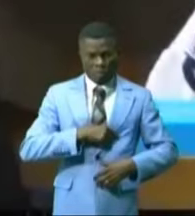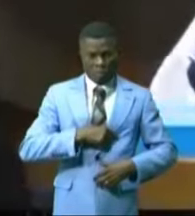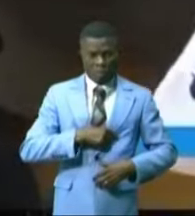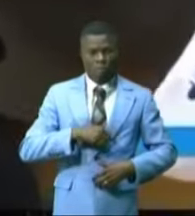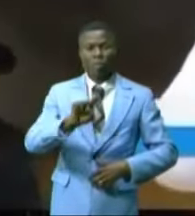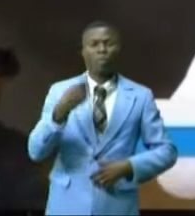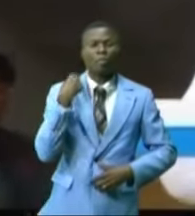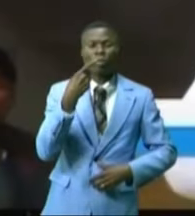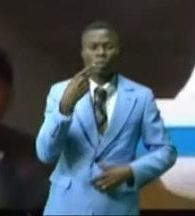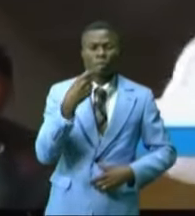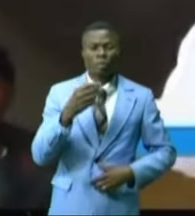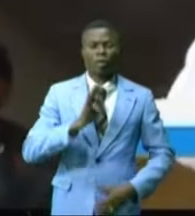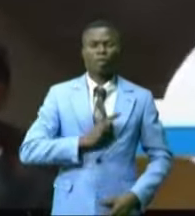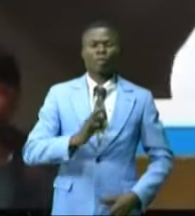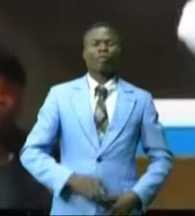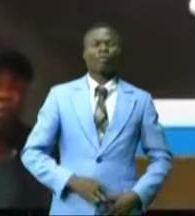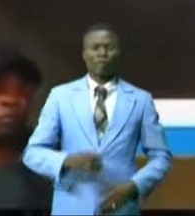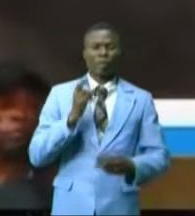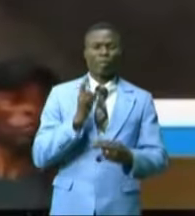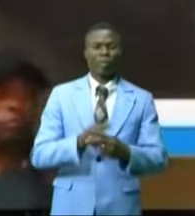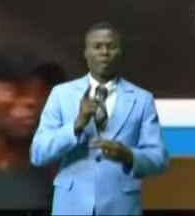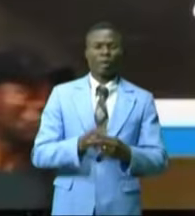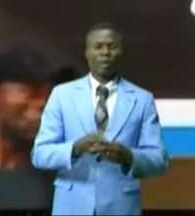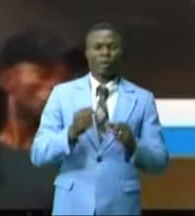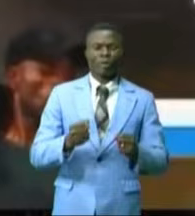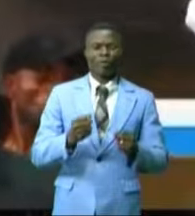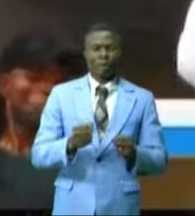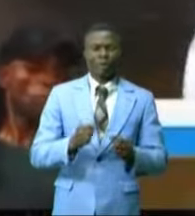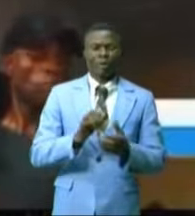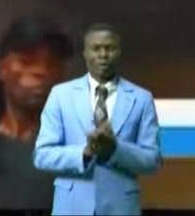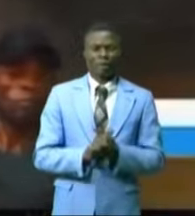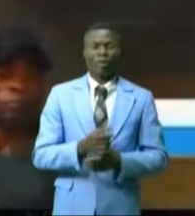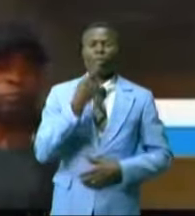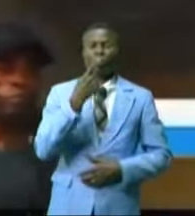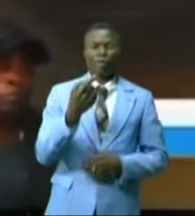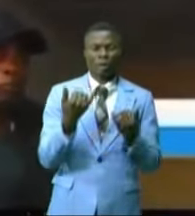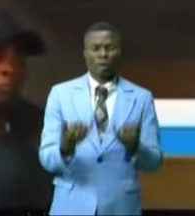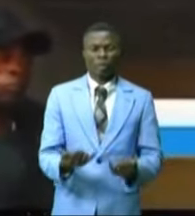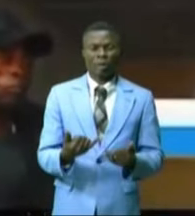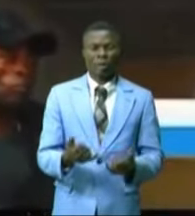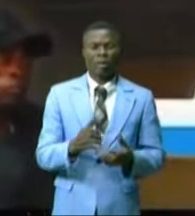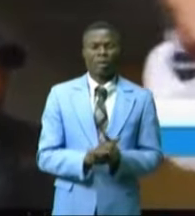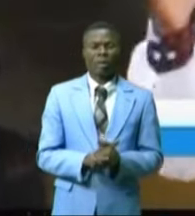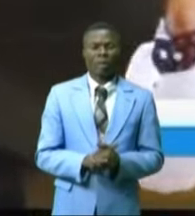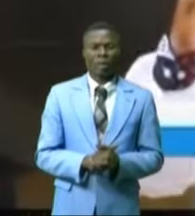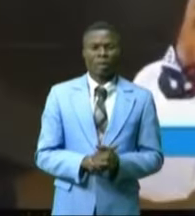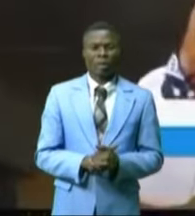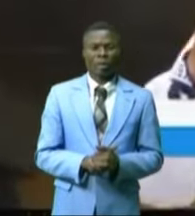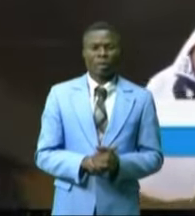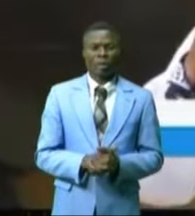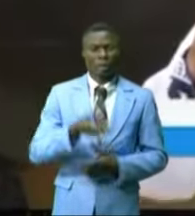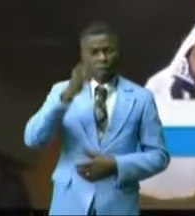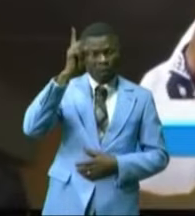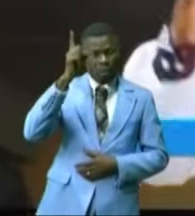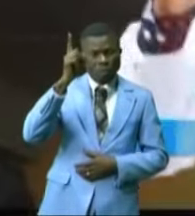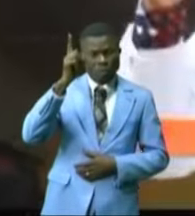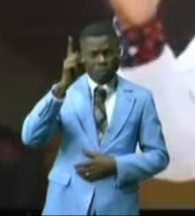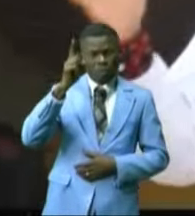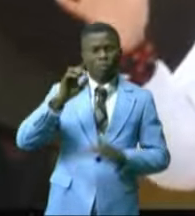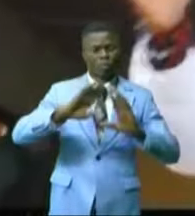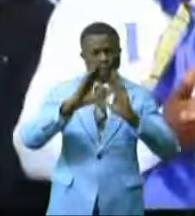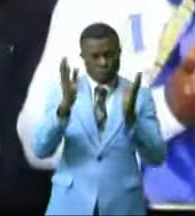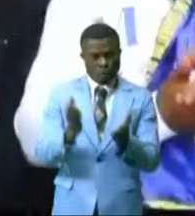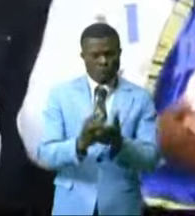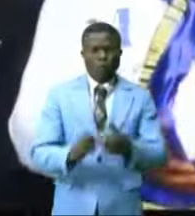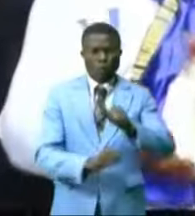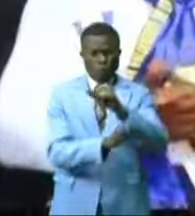Nani? Parti de toi. Nalobi Sikoyo. Priorité de la bise et Zali, tous à la pitonio